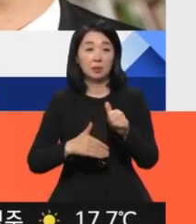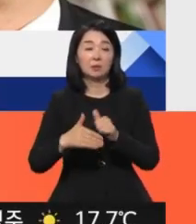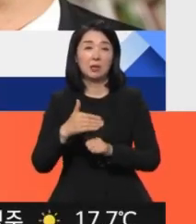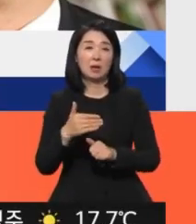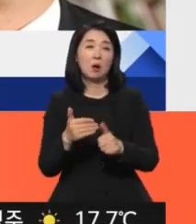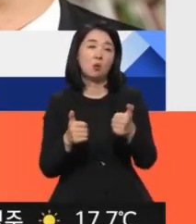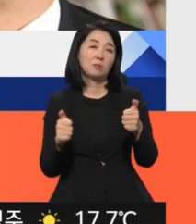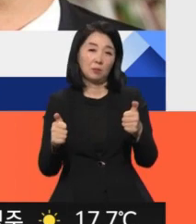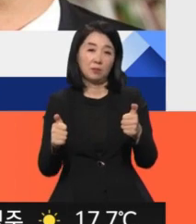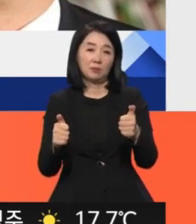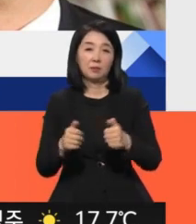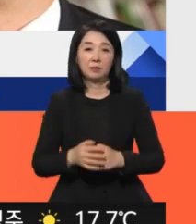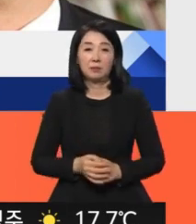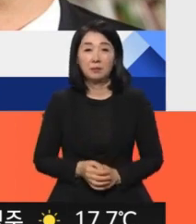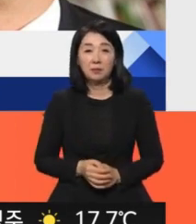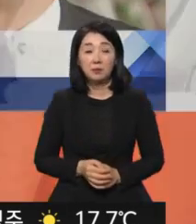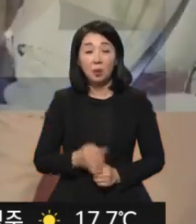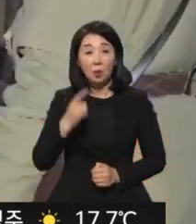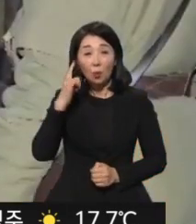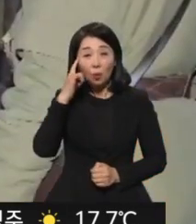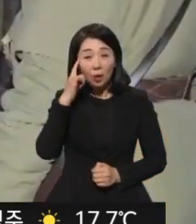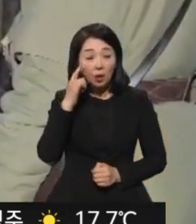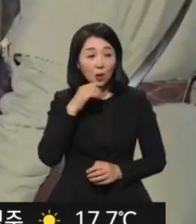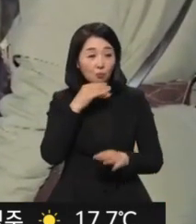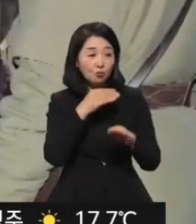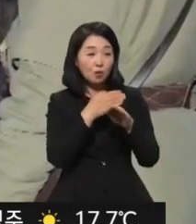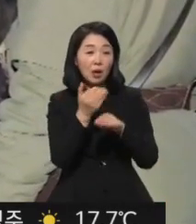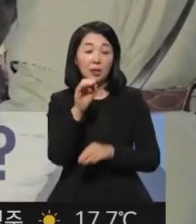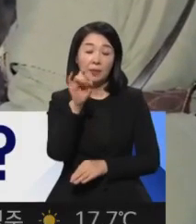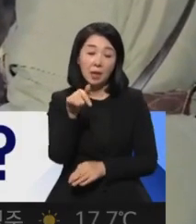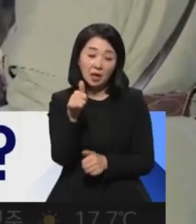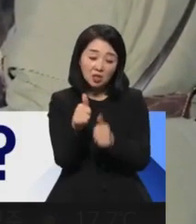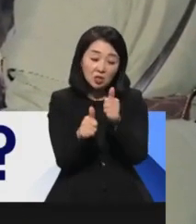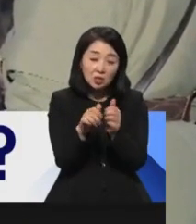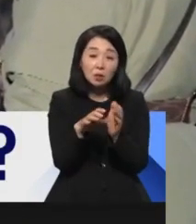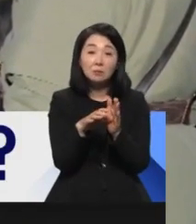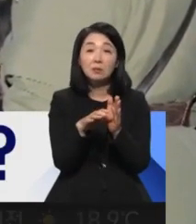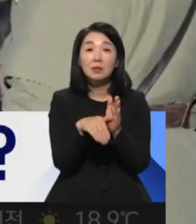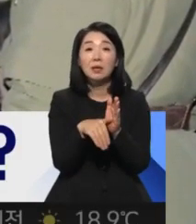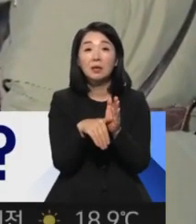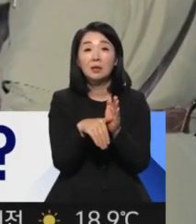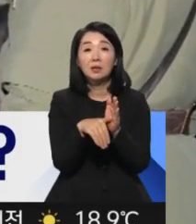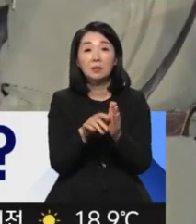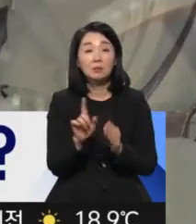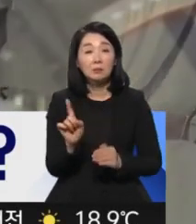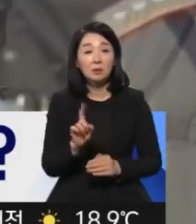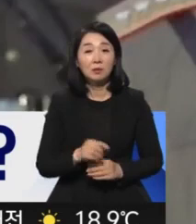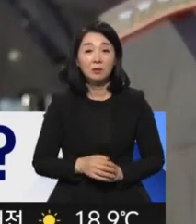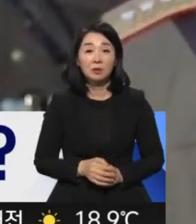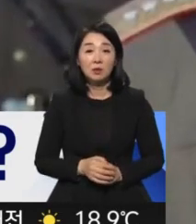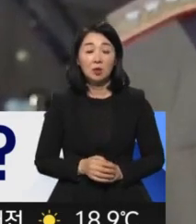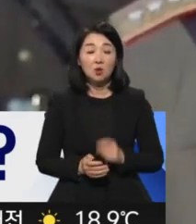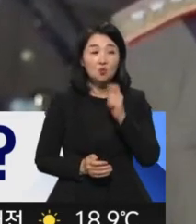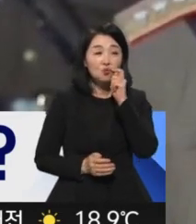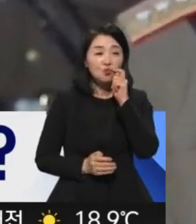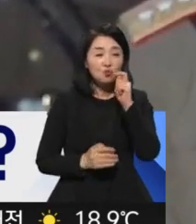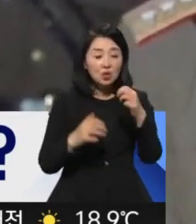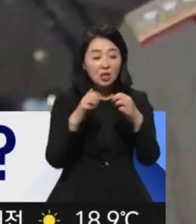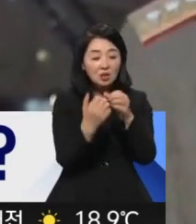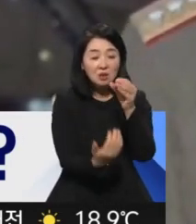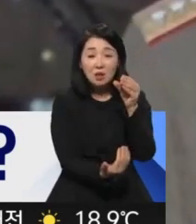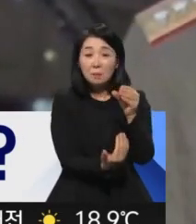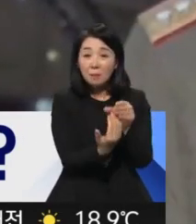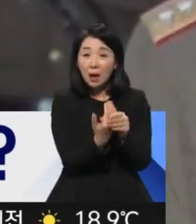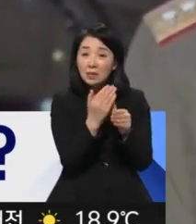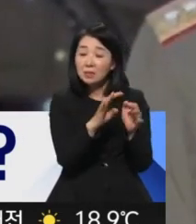반반이라고 봅니다. 특히 이제 북한이 전술 핵실험의 가능성을 열어놓고 있는데 우크라이나 사태가 여전히